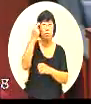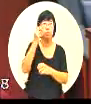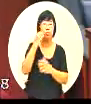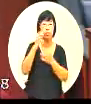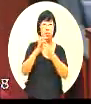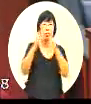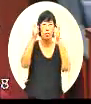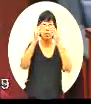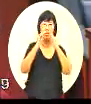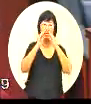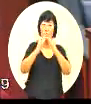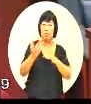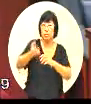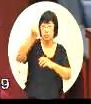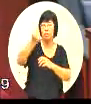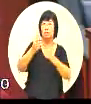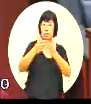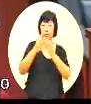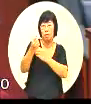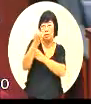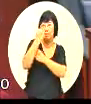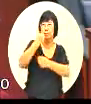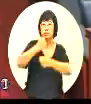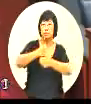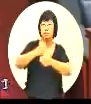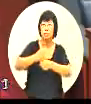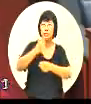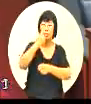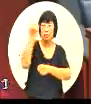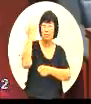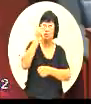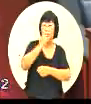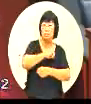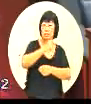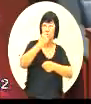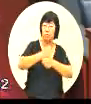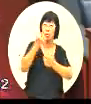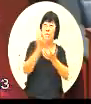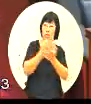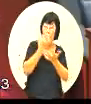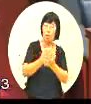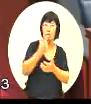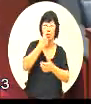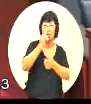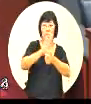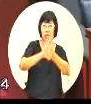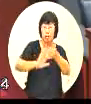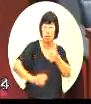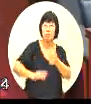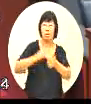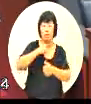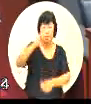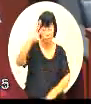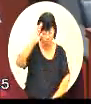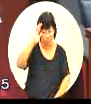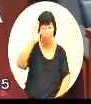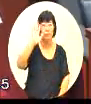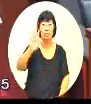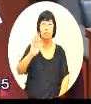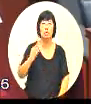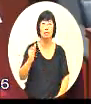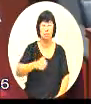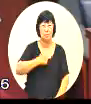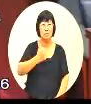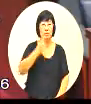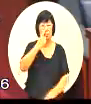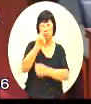权益我们应该努力来做。那过去我没有做好的，如果你指教的说我没有发挥影响力，我也给你致歉，但是我也是真的